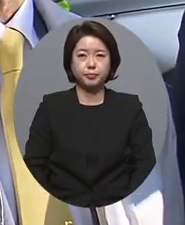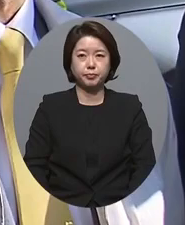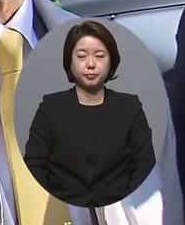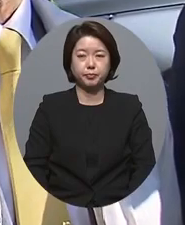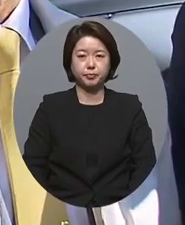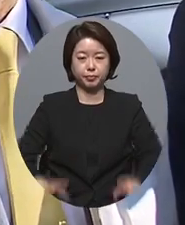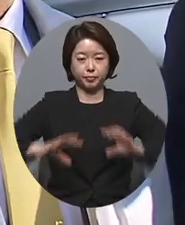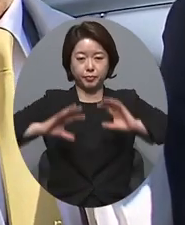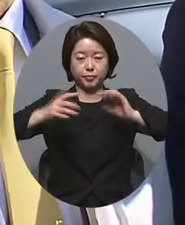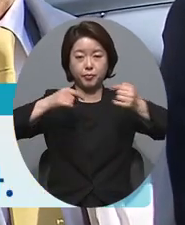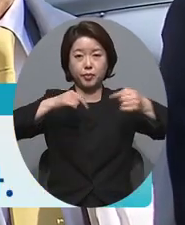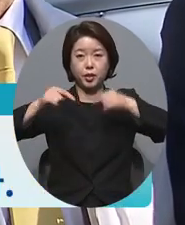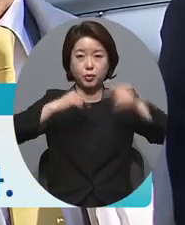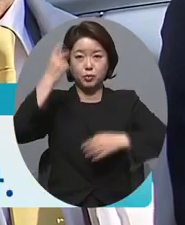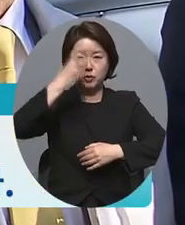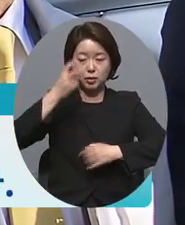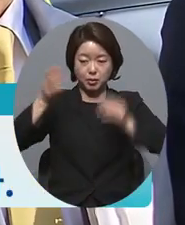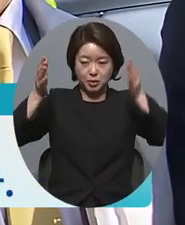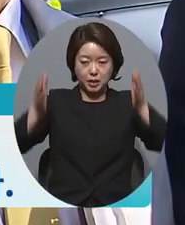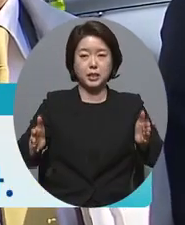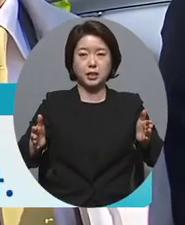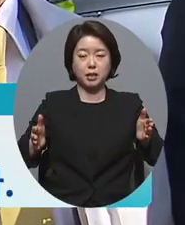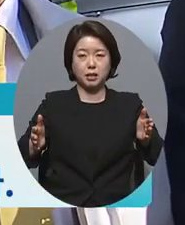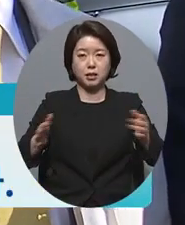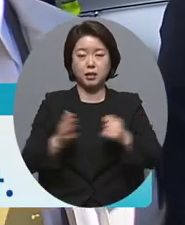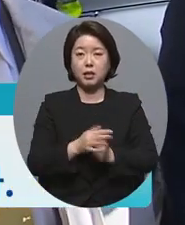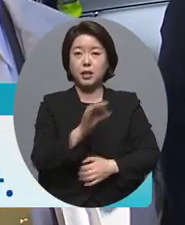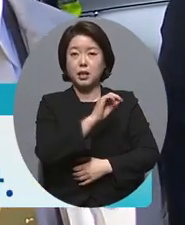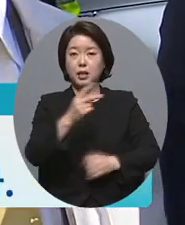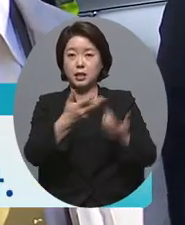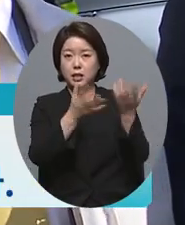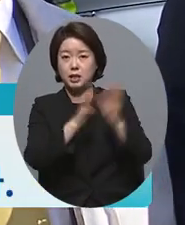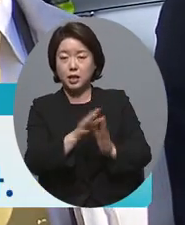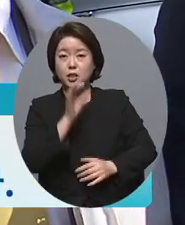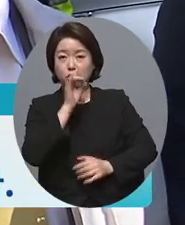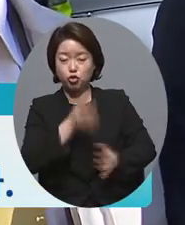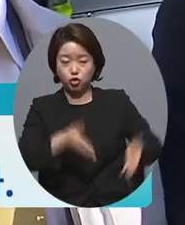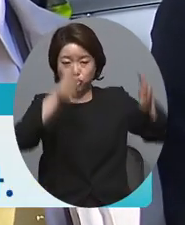국정감사 도중에 야당의 중앙당사